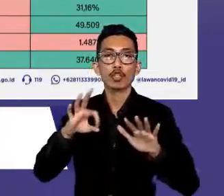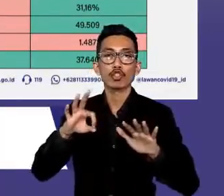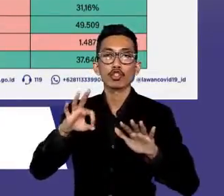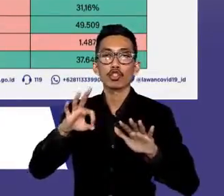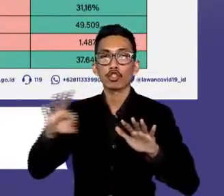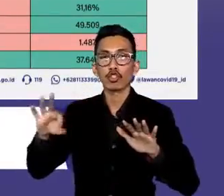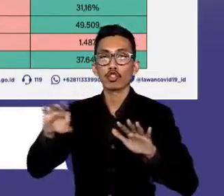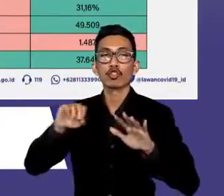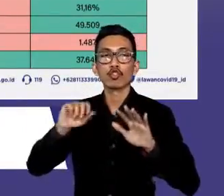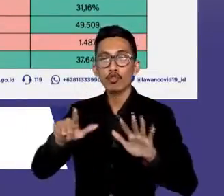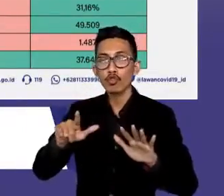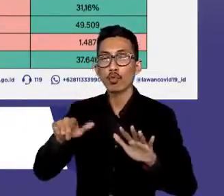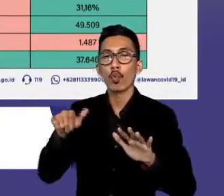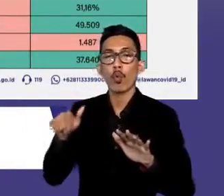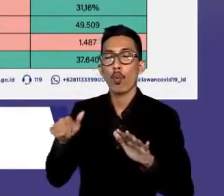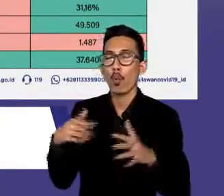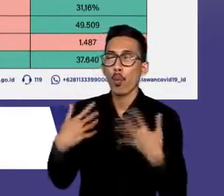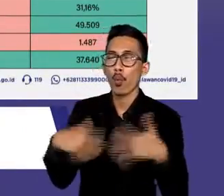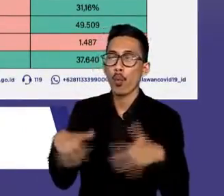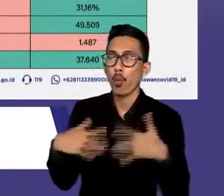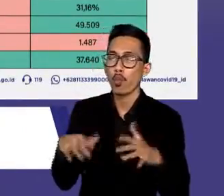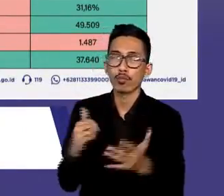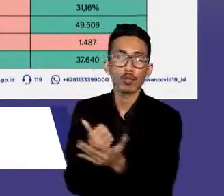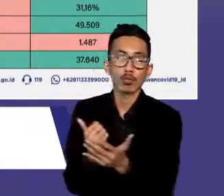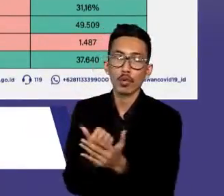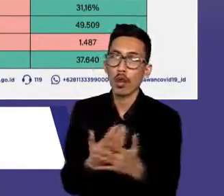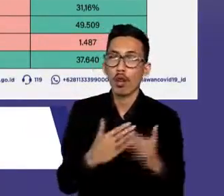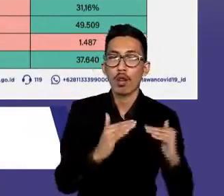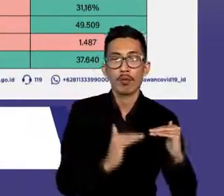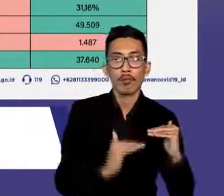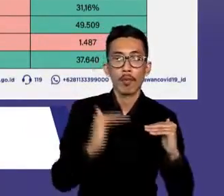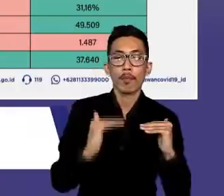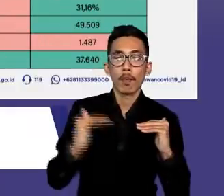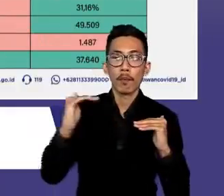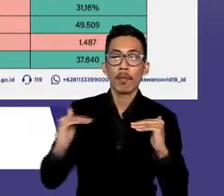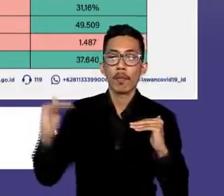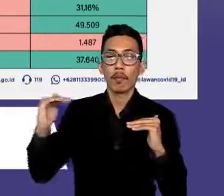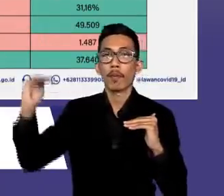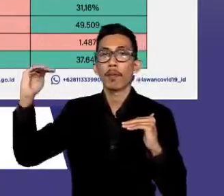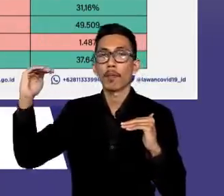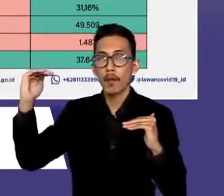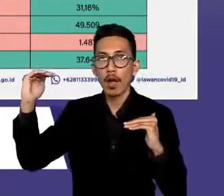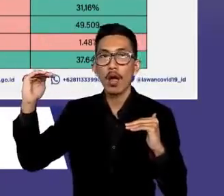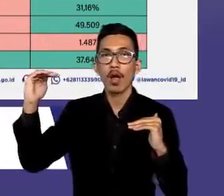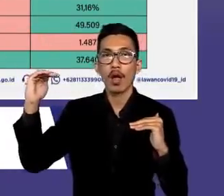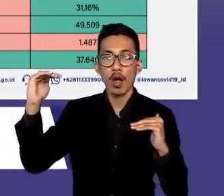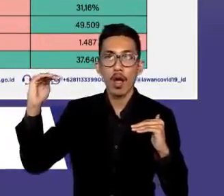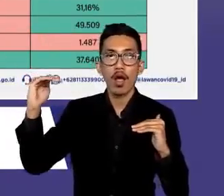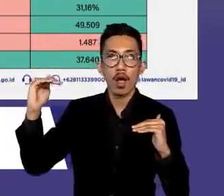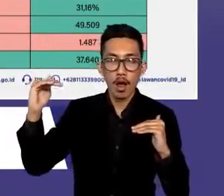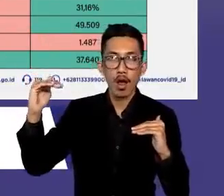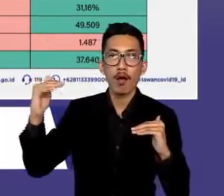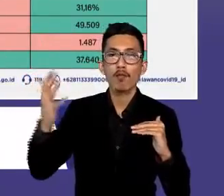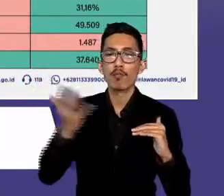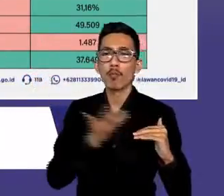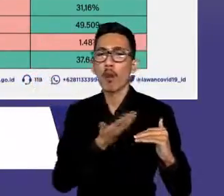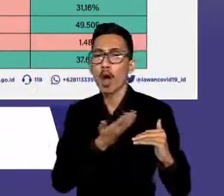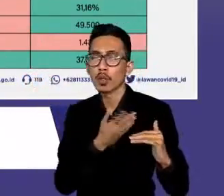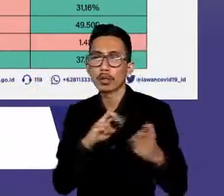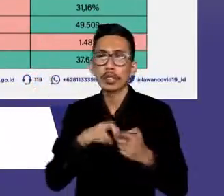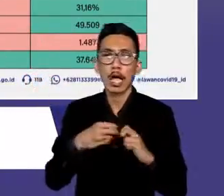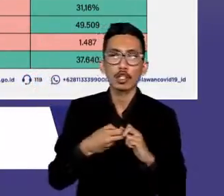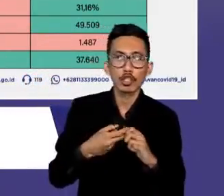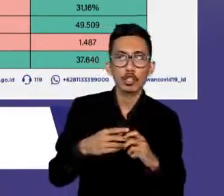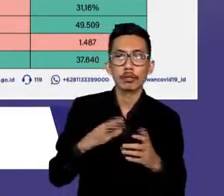perpanjangan ppkm level 1 sampai 4 ini salah satunya dilakukan untuk meningkatkan upaya penurunan kasus kematian